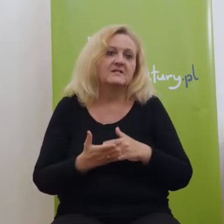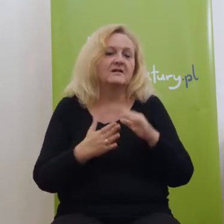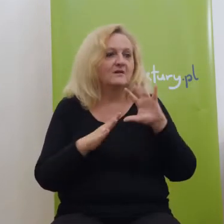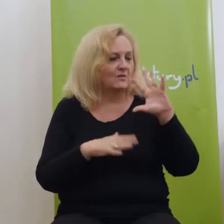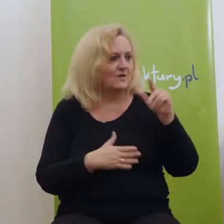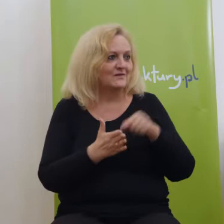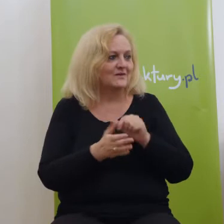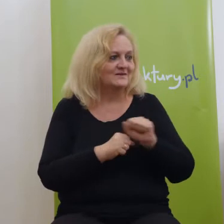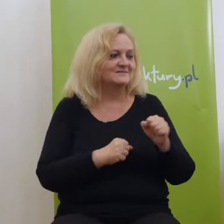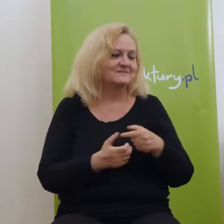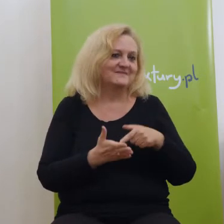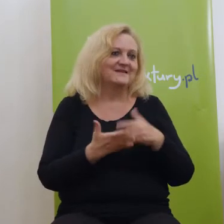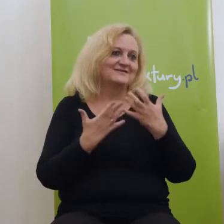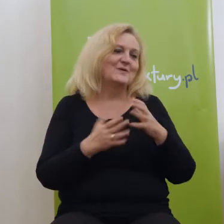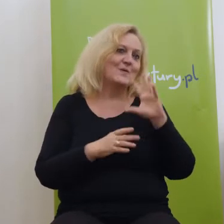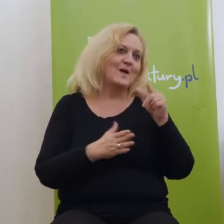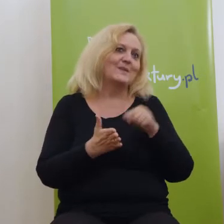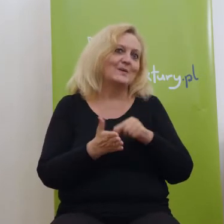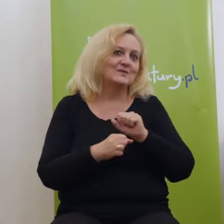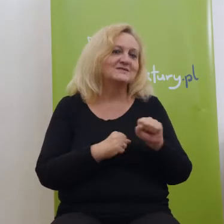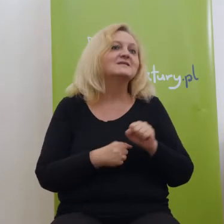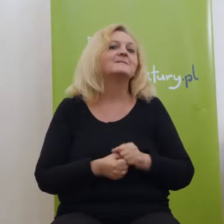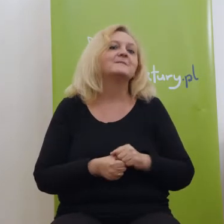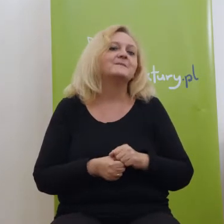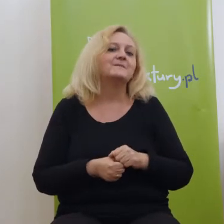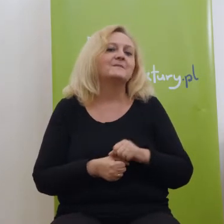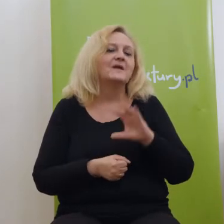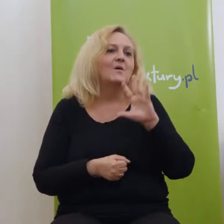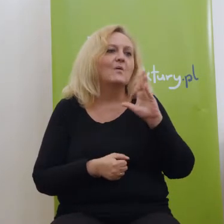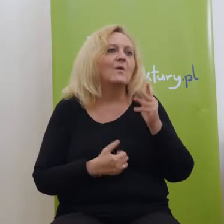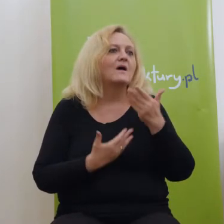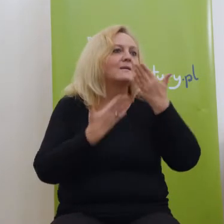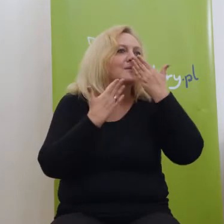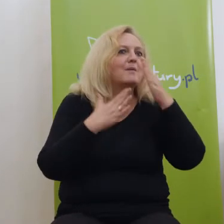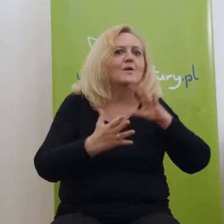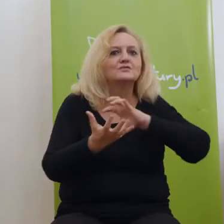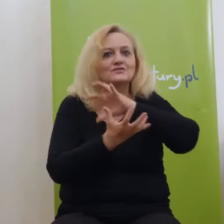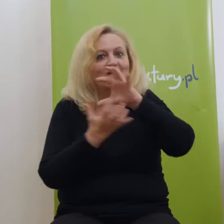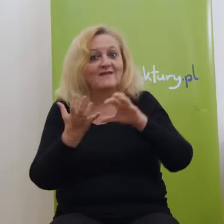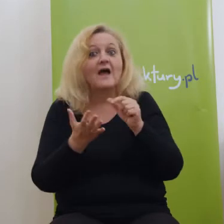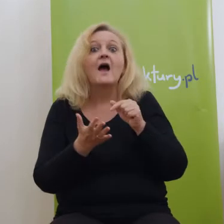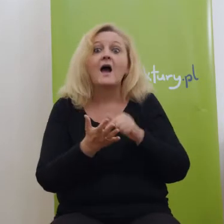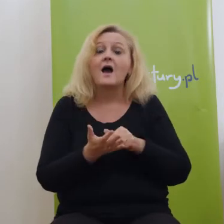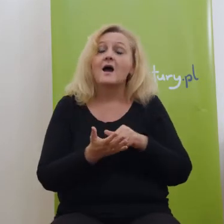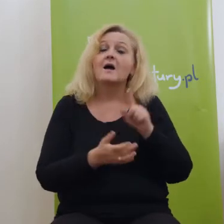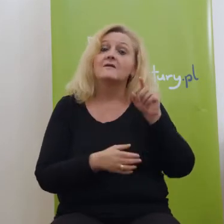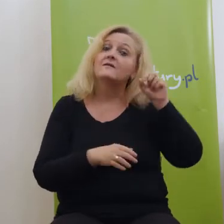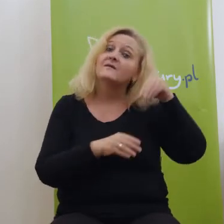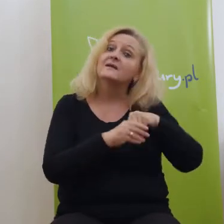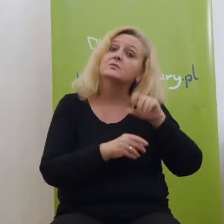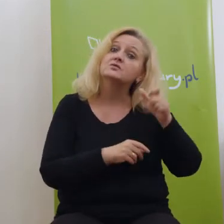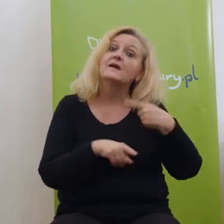Ładne to jest. Chciałam powiedzieć, ładne to jest i ładnie wtedy dotykasz świata, ale jest w tym też coś, o